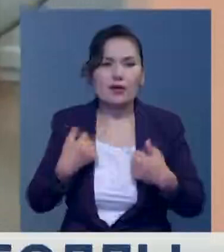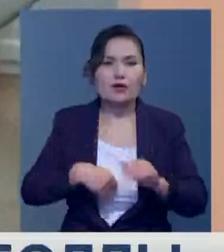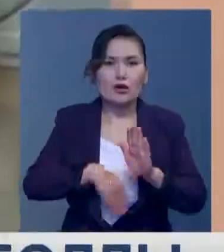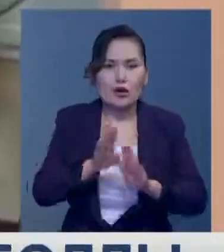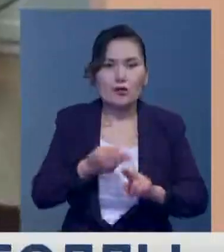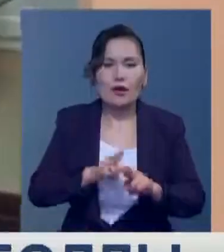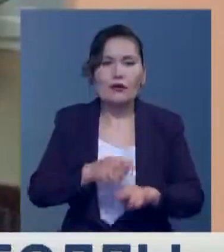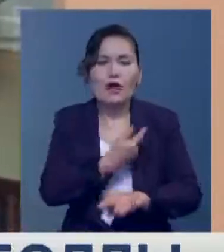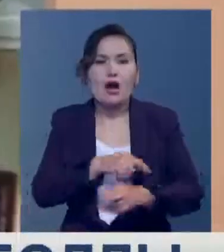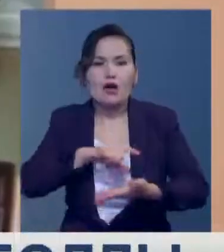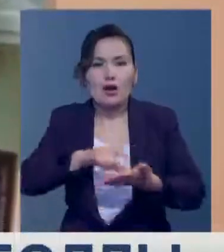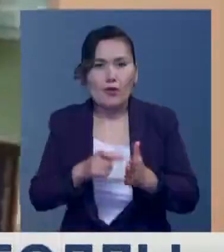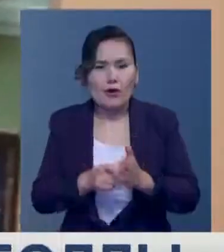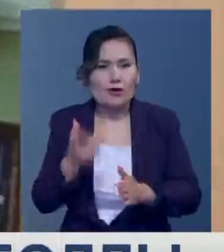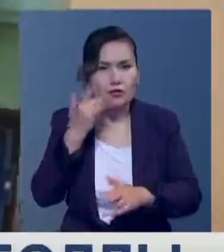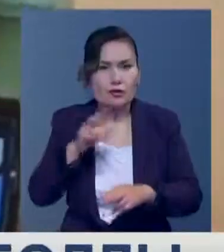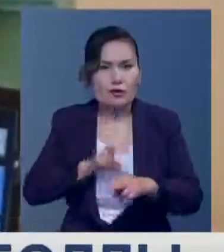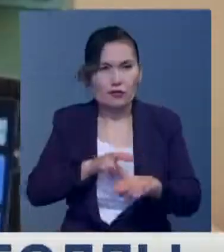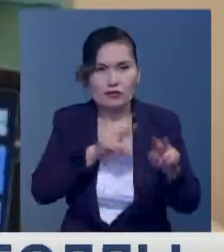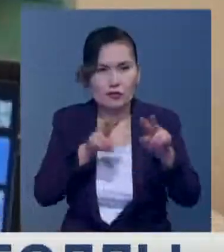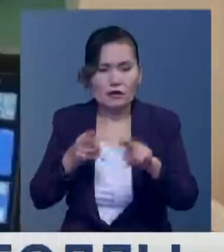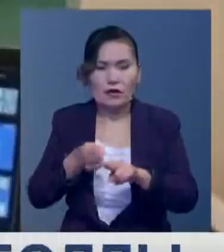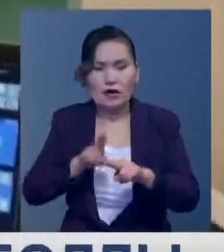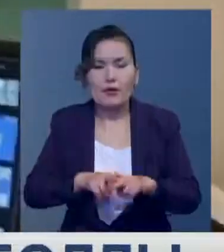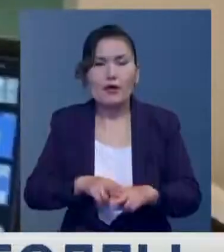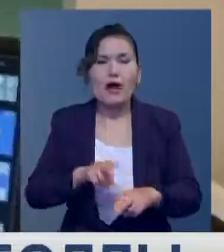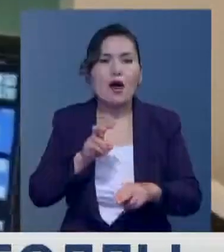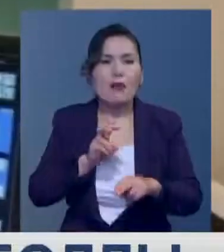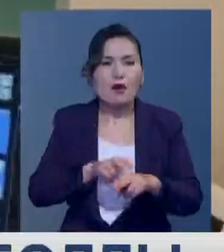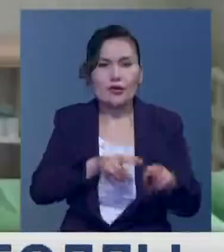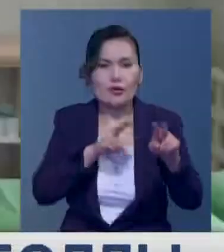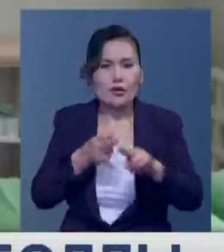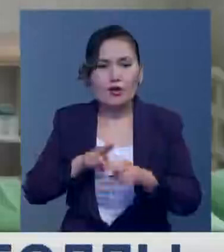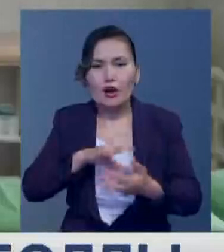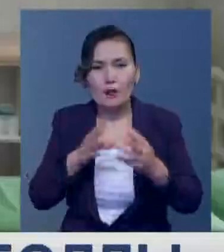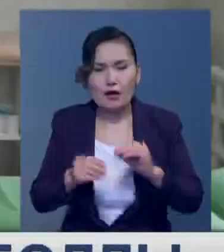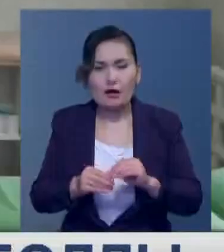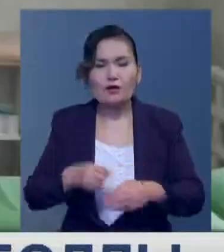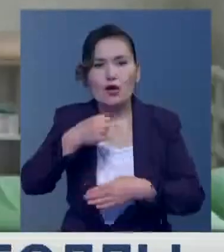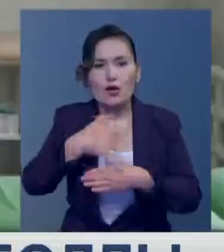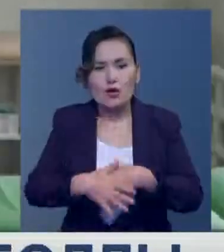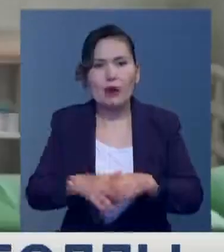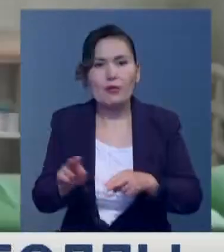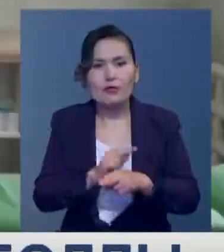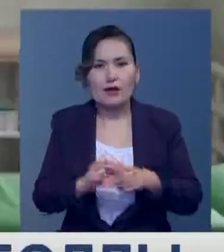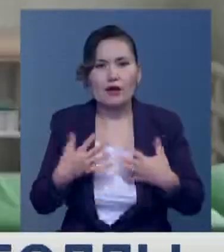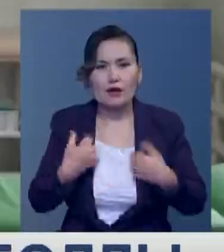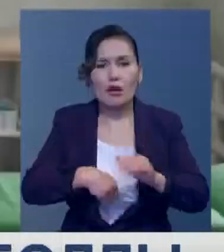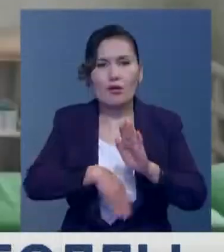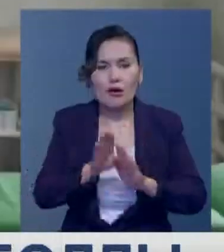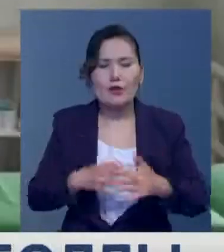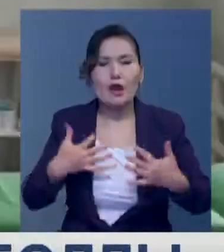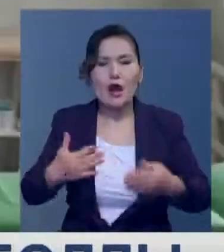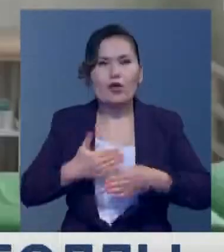түзелгенше реаниматологтардың бақылауында болады. Оларға мониторинг жүргізілетін оңалту орталығын оттегі құрылғыларымен